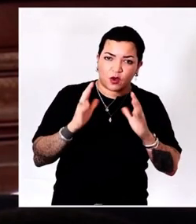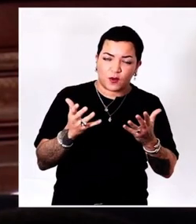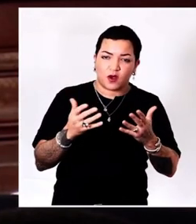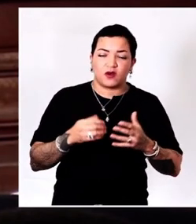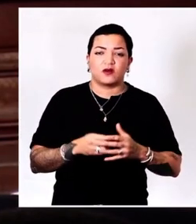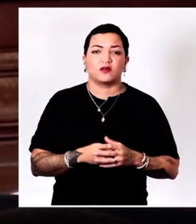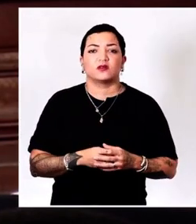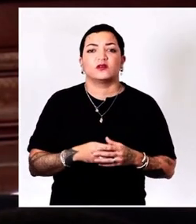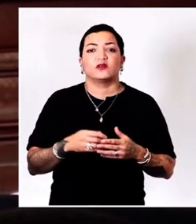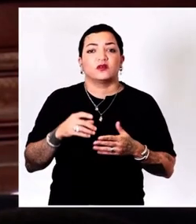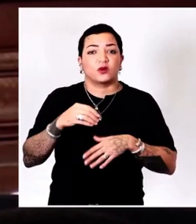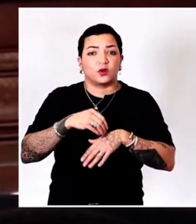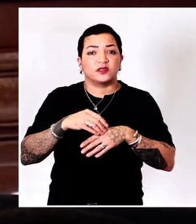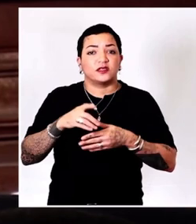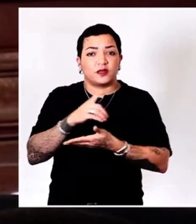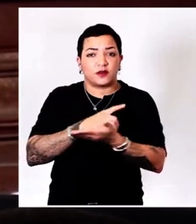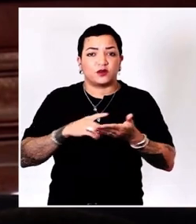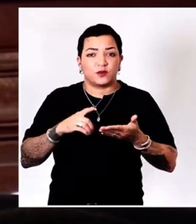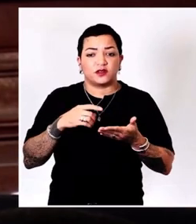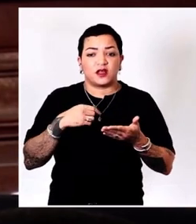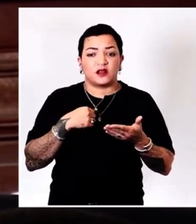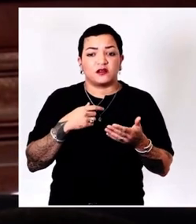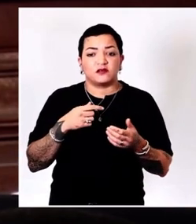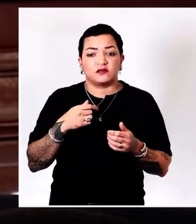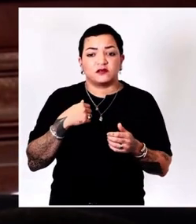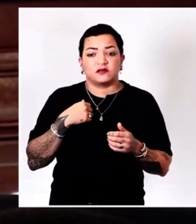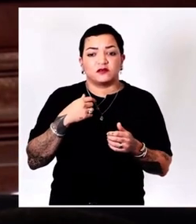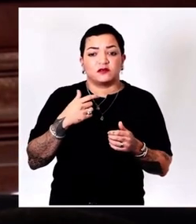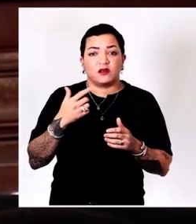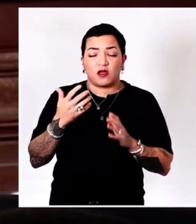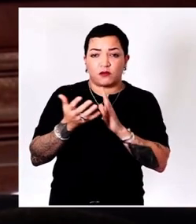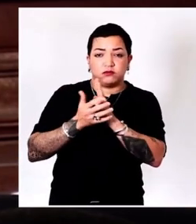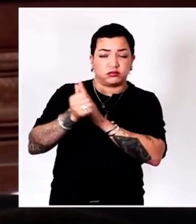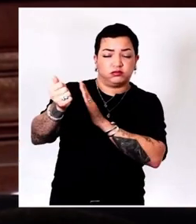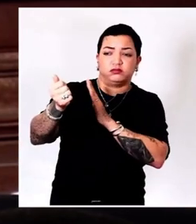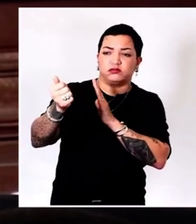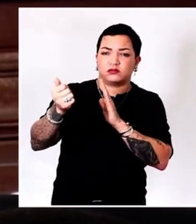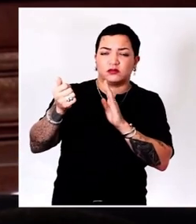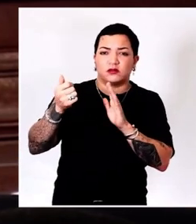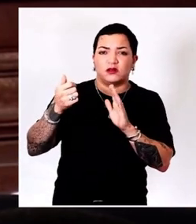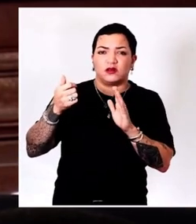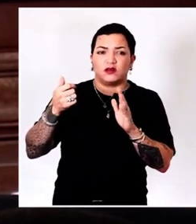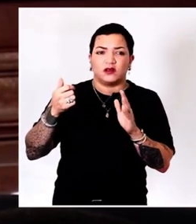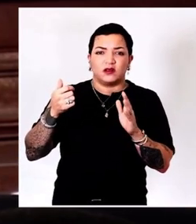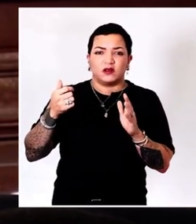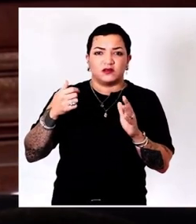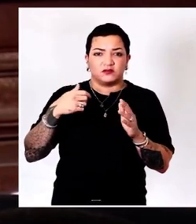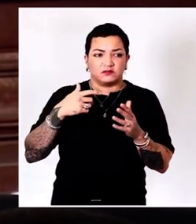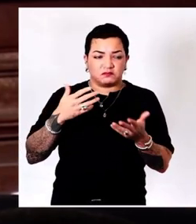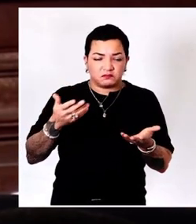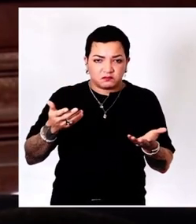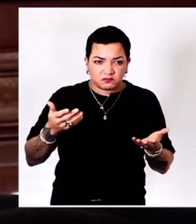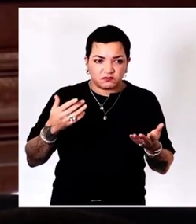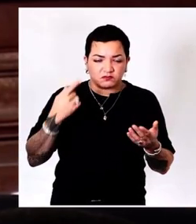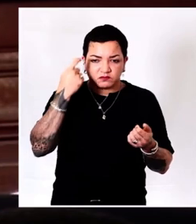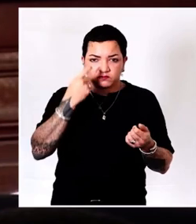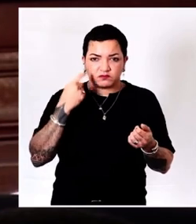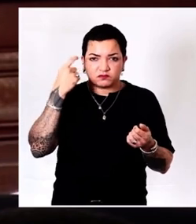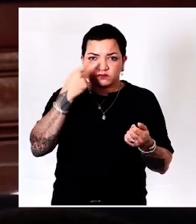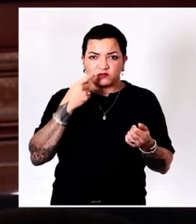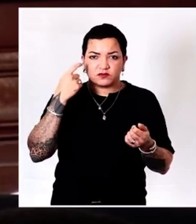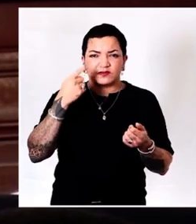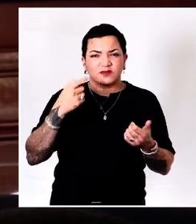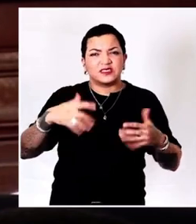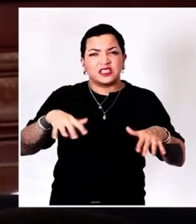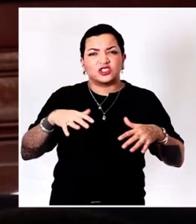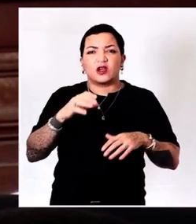avec sévérité dans ces dépenses-là qui s'imposent à notre ville. Aussi, nous nous interrogeons, et nous l'avions fait déjà